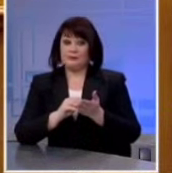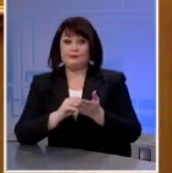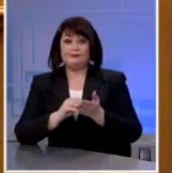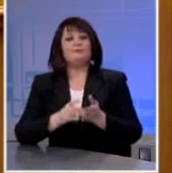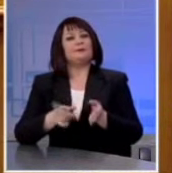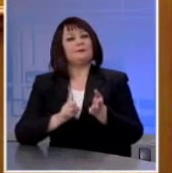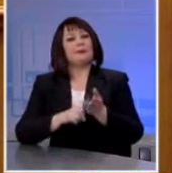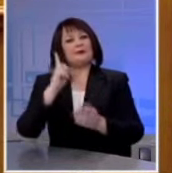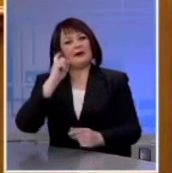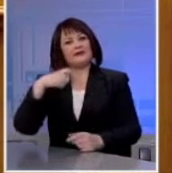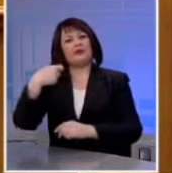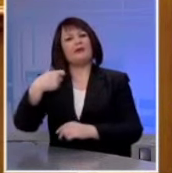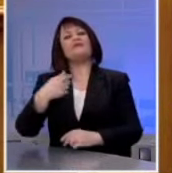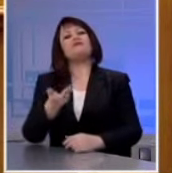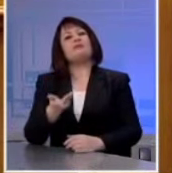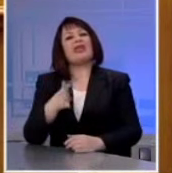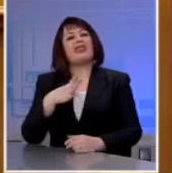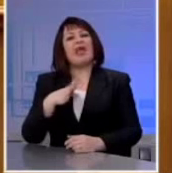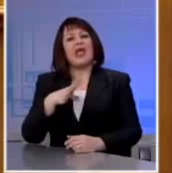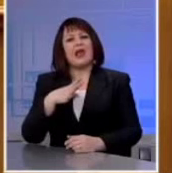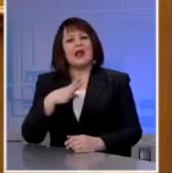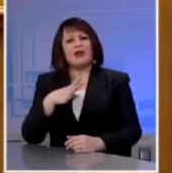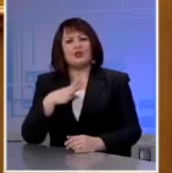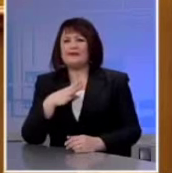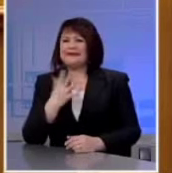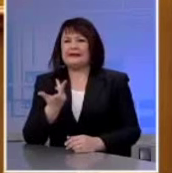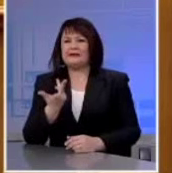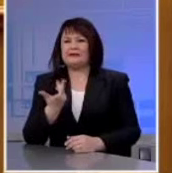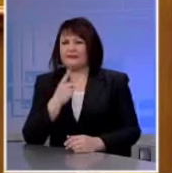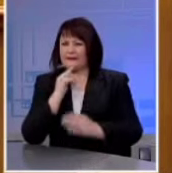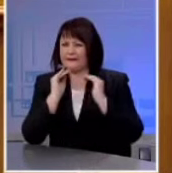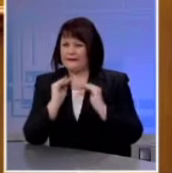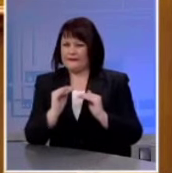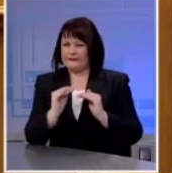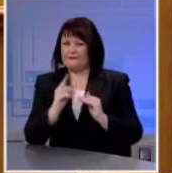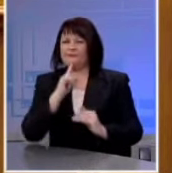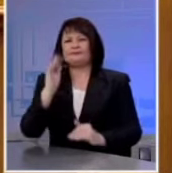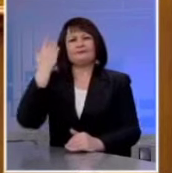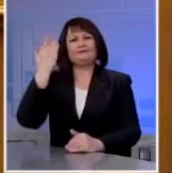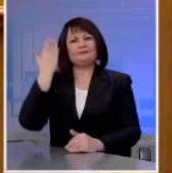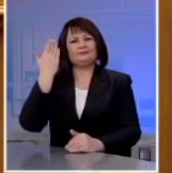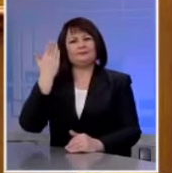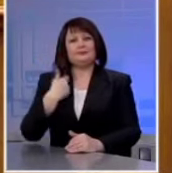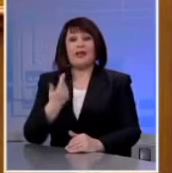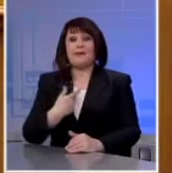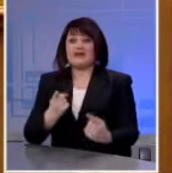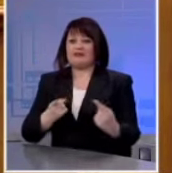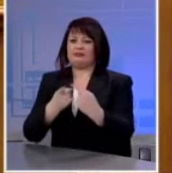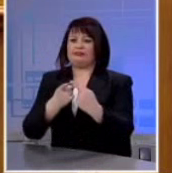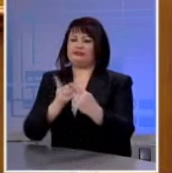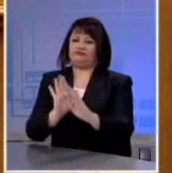θα πρέπει να γνωρίζουν και όσοι θέλουν να αναπαράξουν τις πρακτικές του παρελθόντος ότι θα μας βρουν απέναντί τους.